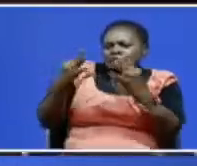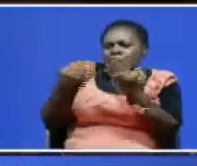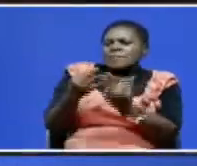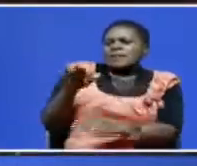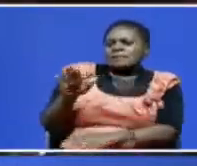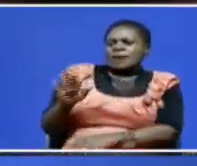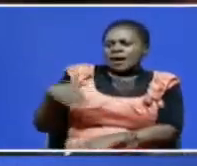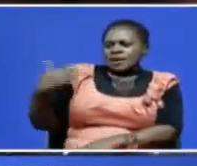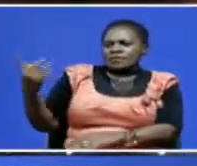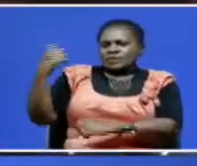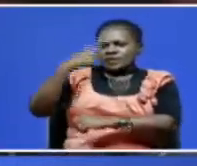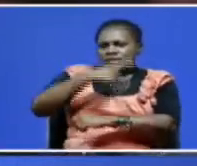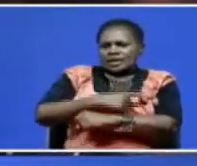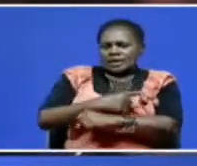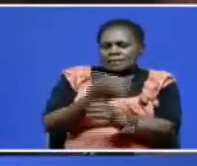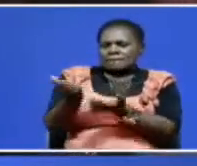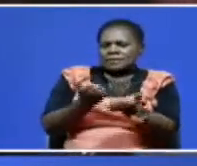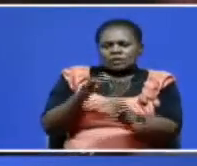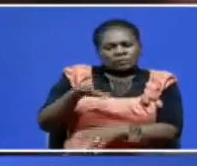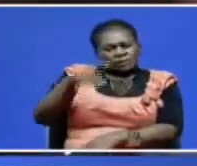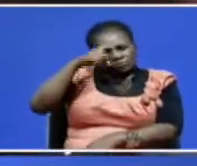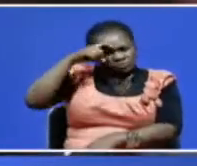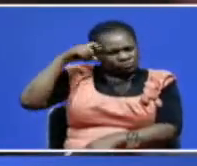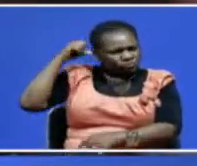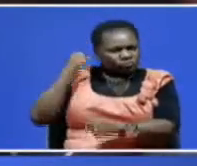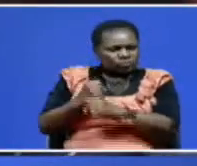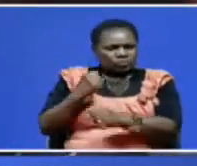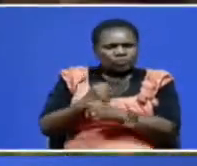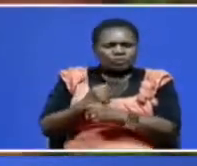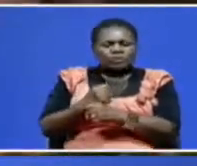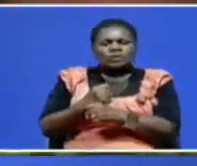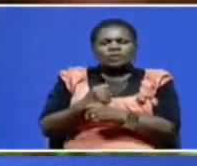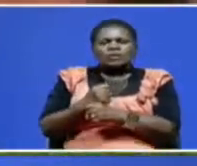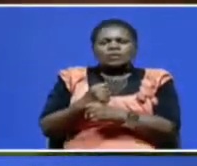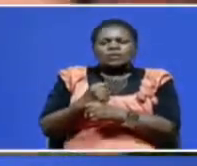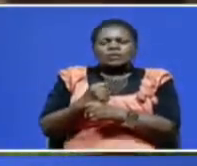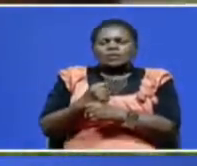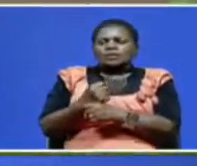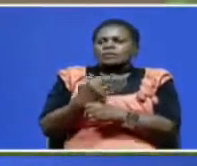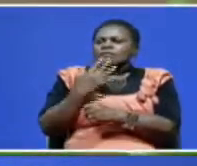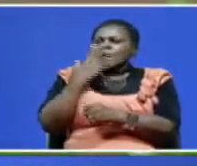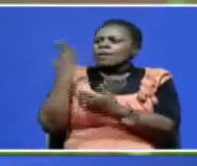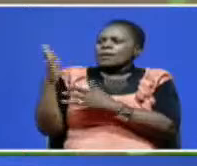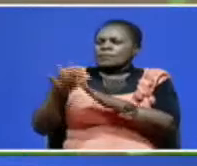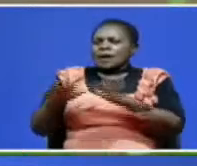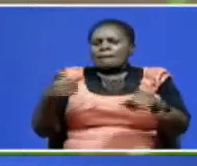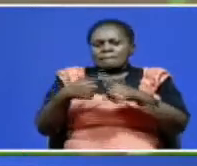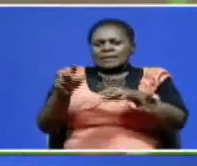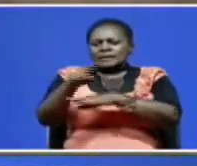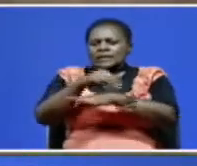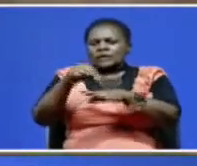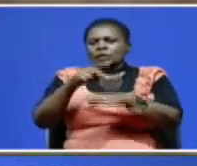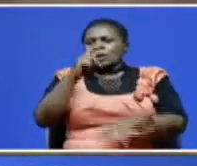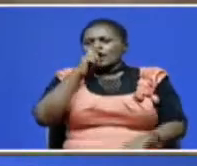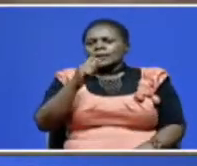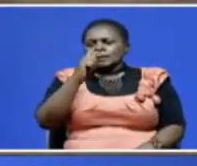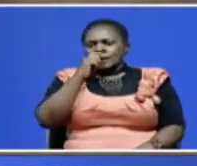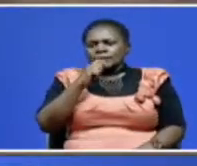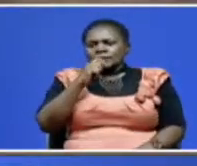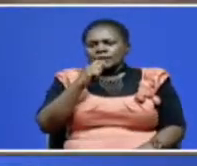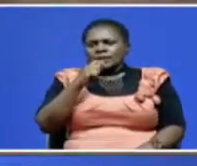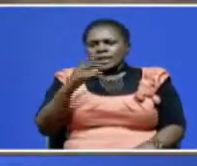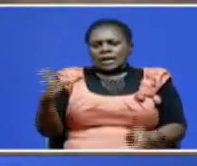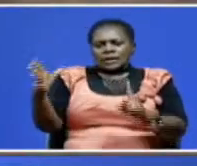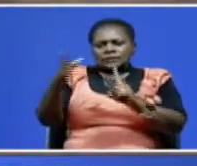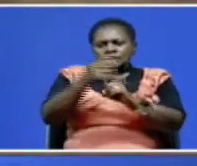siku kutokana na kipato cha jasho lake. Ni mmiliki wa bustani hii ya maua. Lakini taifa lake Tanzania kupiga hatua